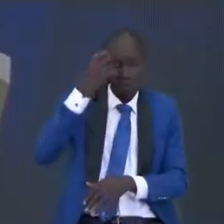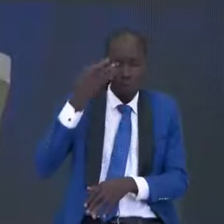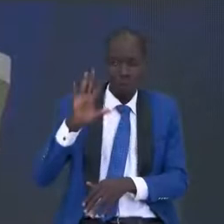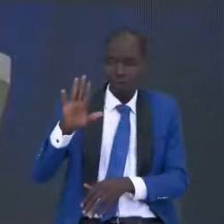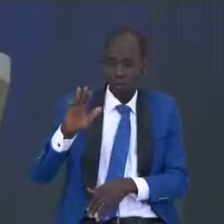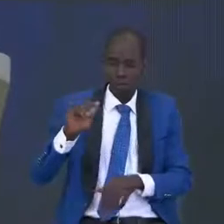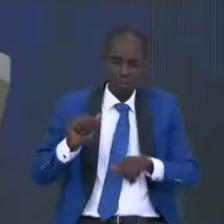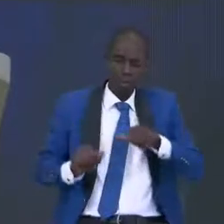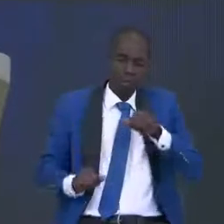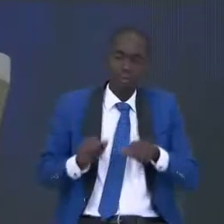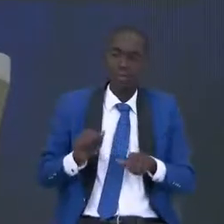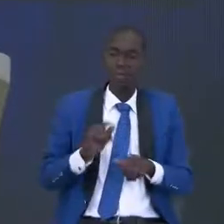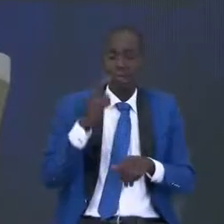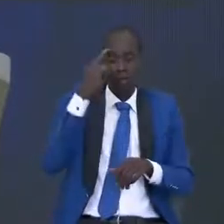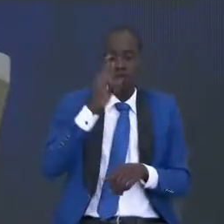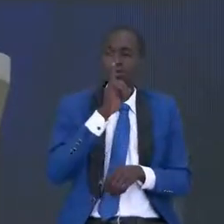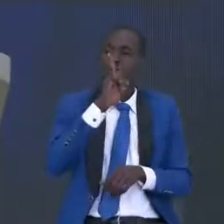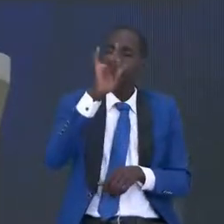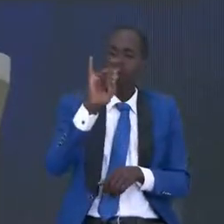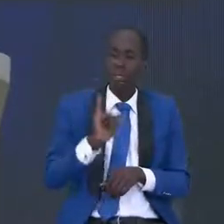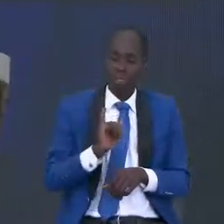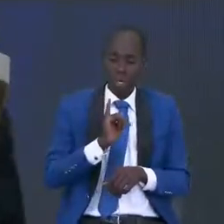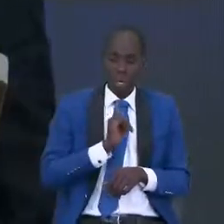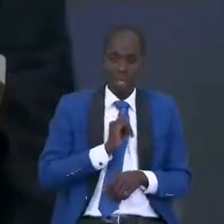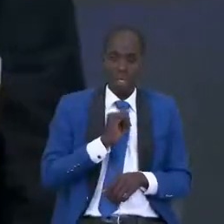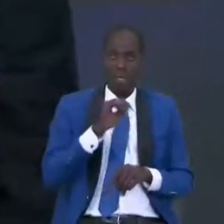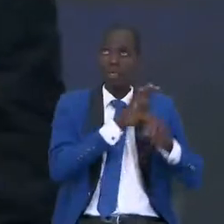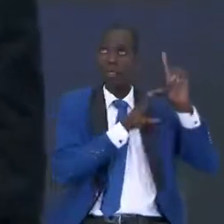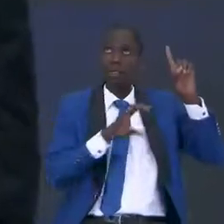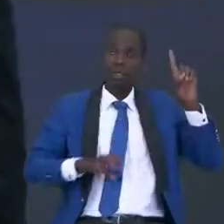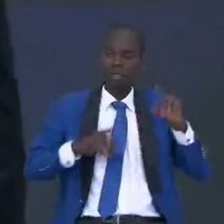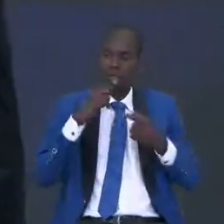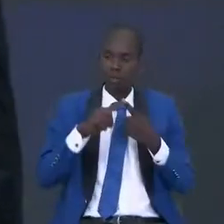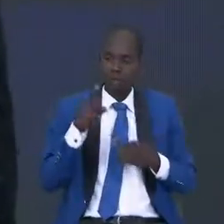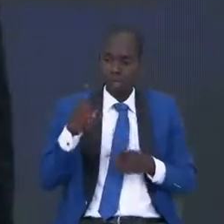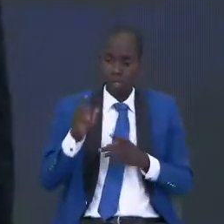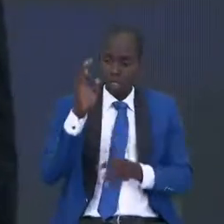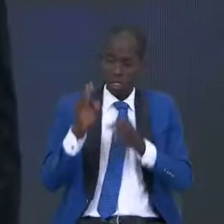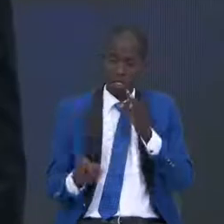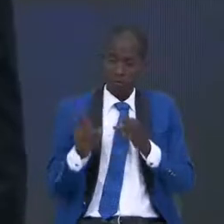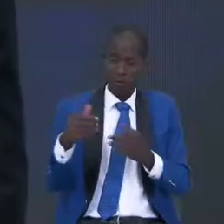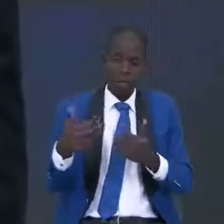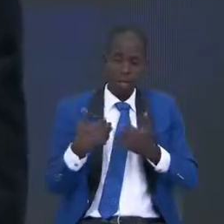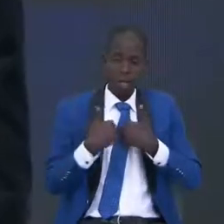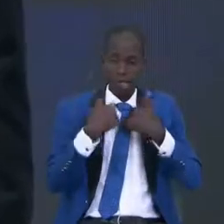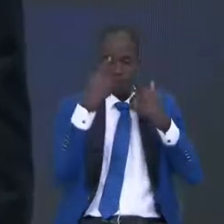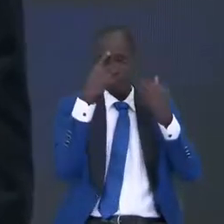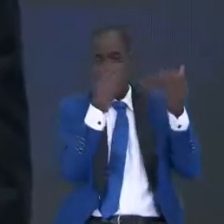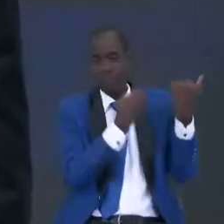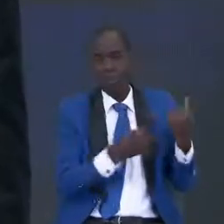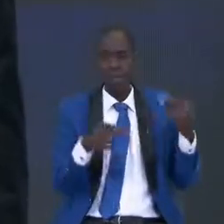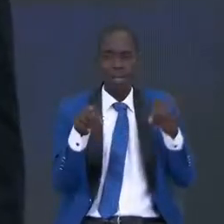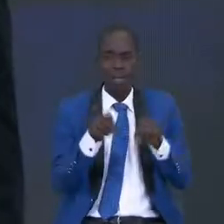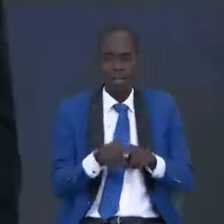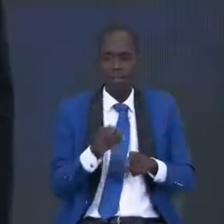en vérité. Si vous aviez de la foi comme un grain de